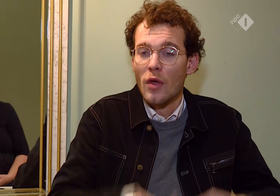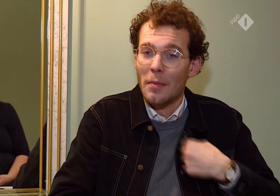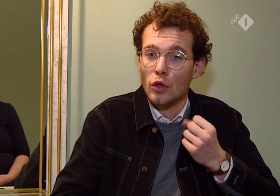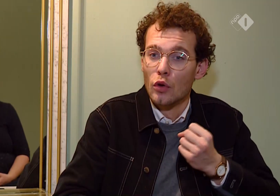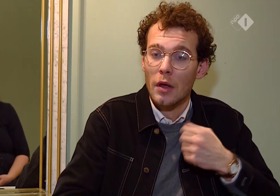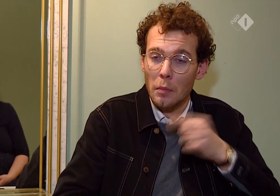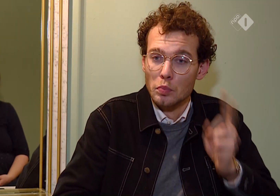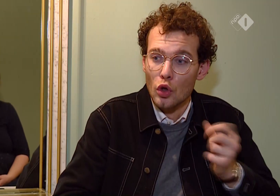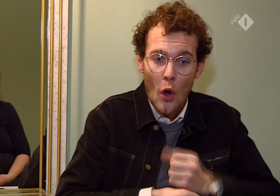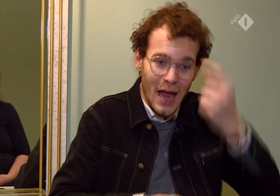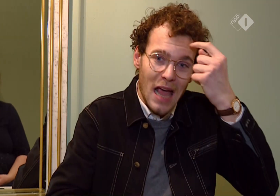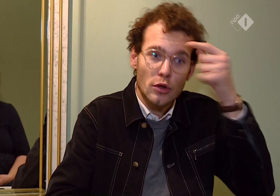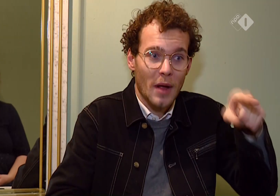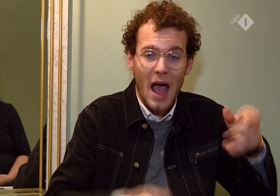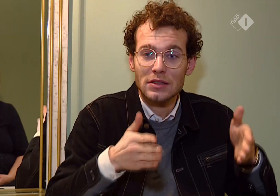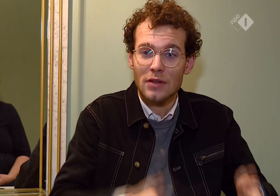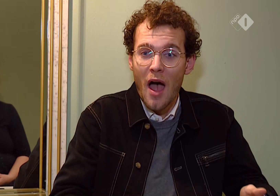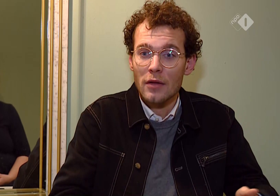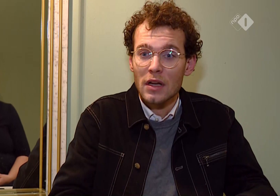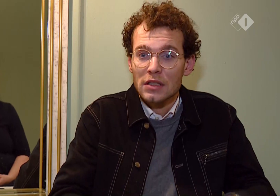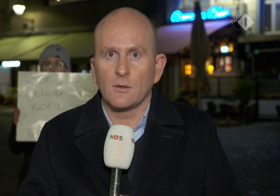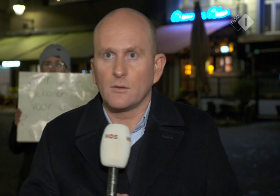daarheen gerend. Dus ik dacht, fuck, ik doe het gewoon.